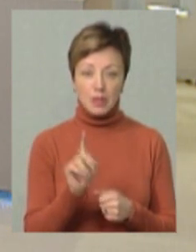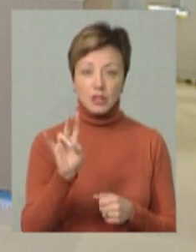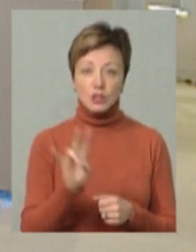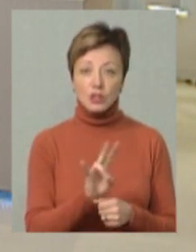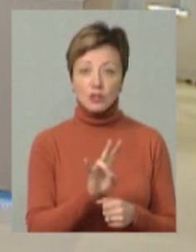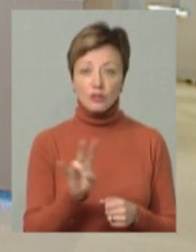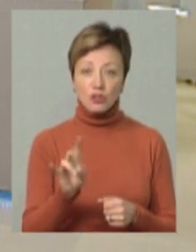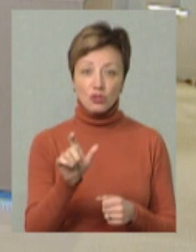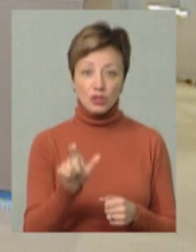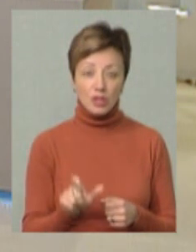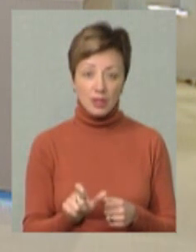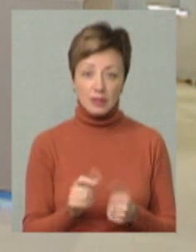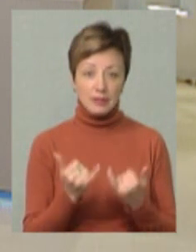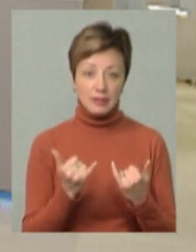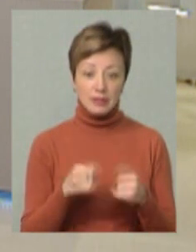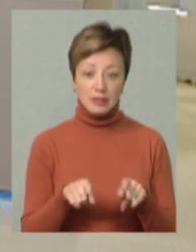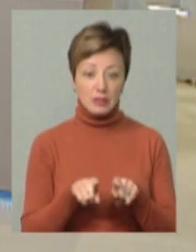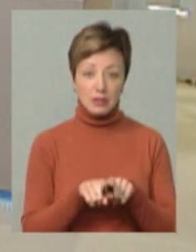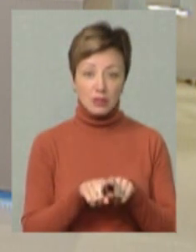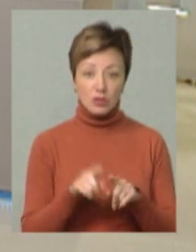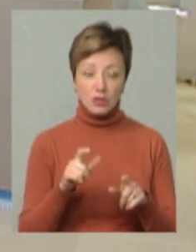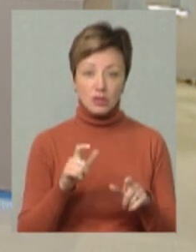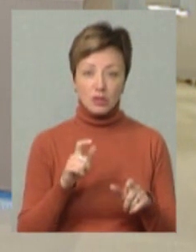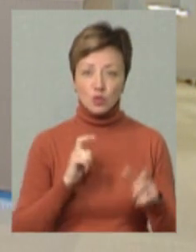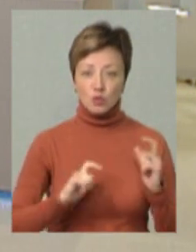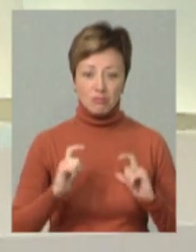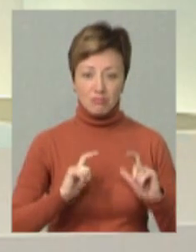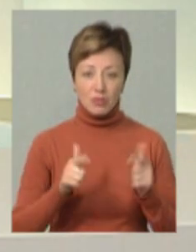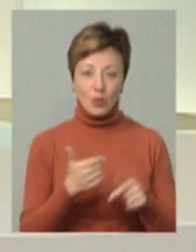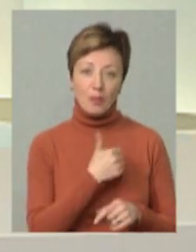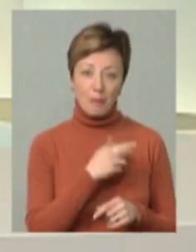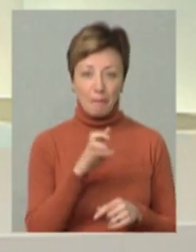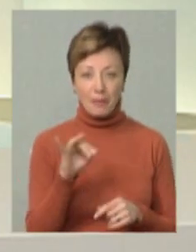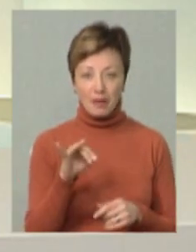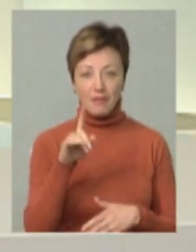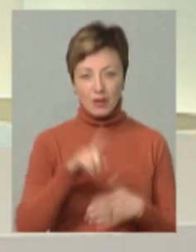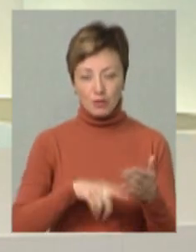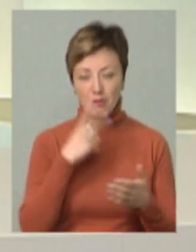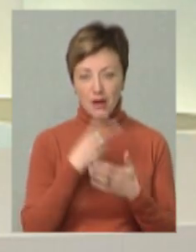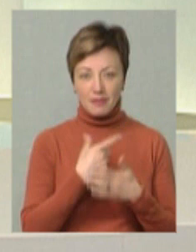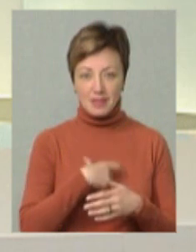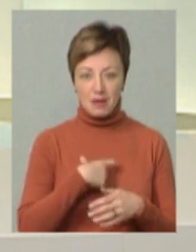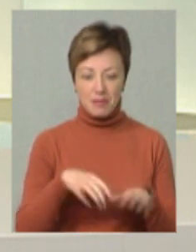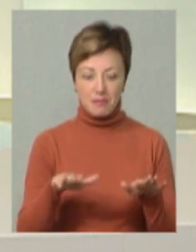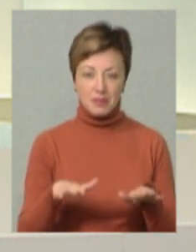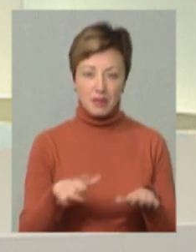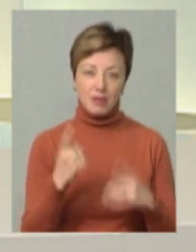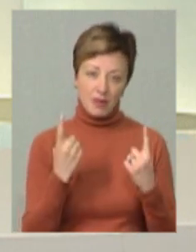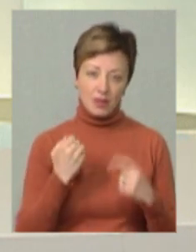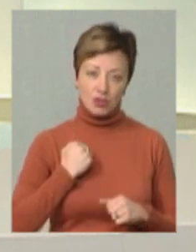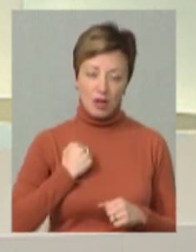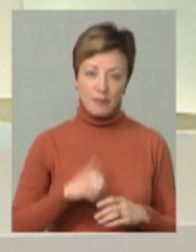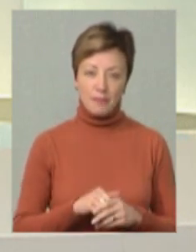священників, як правило, зараз не стільки йде навіть студентів семінарію, скільки би хотілося віруючим бачити в себе на парафіях, на превеликий